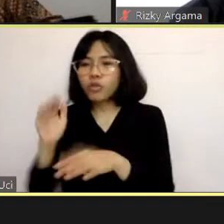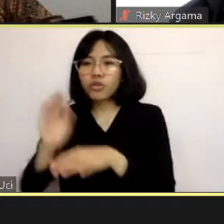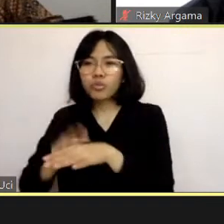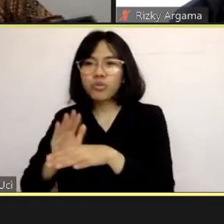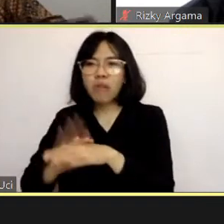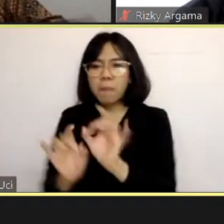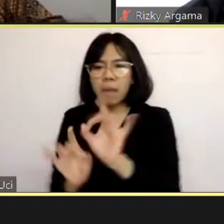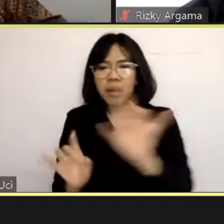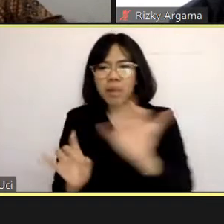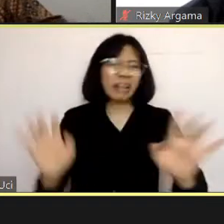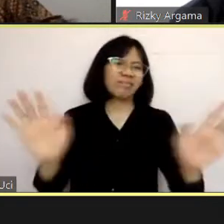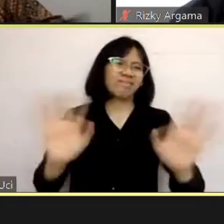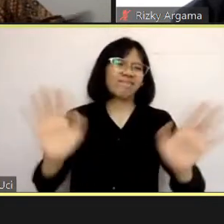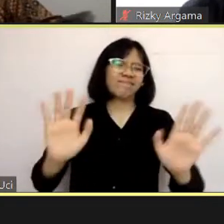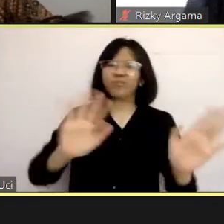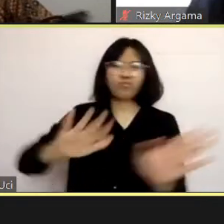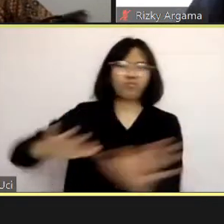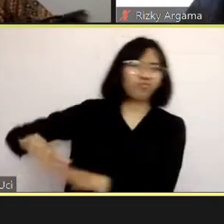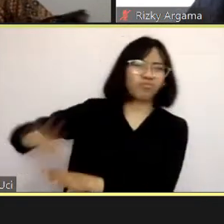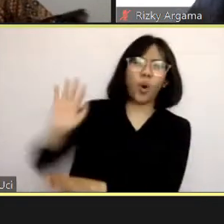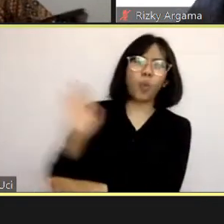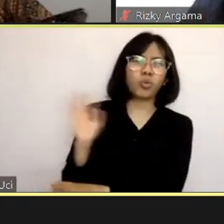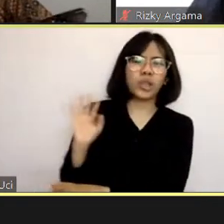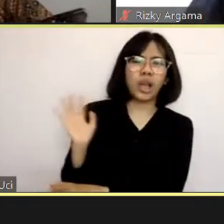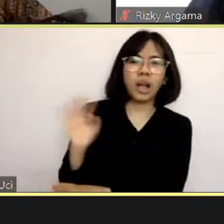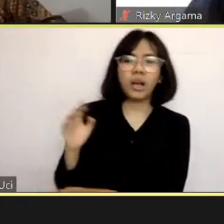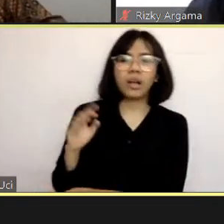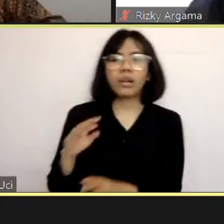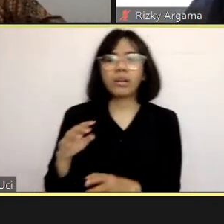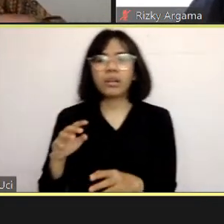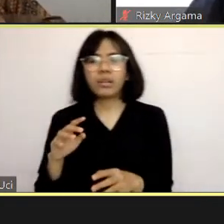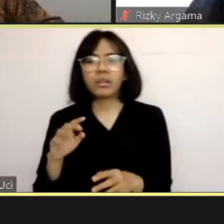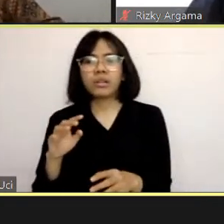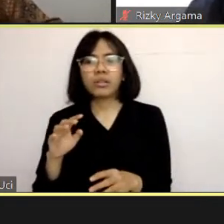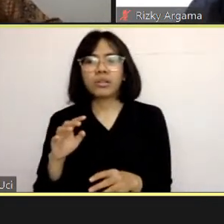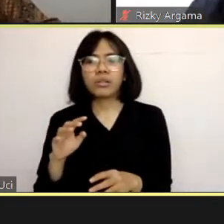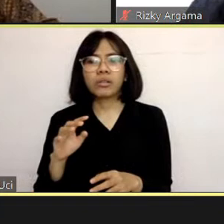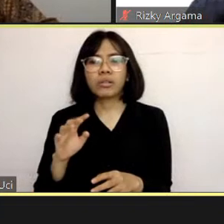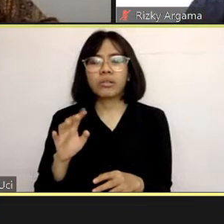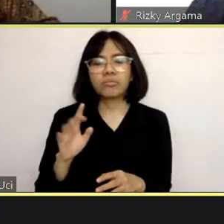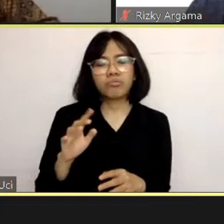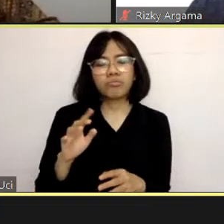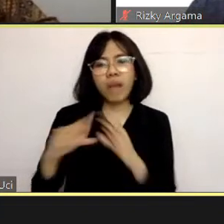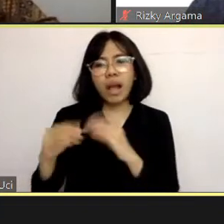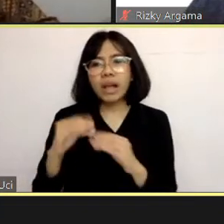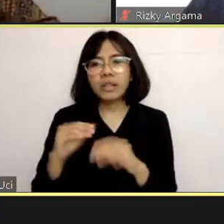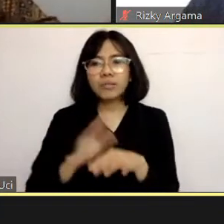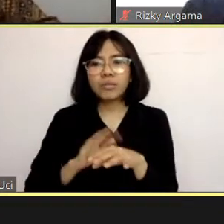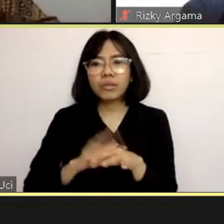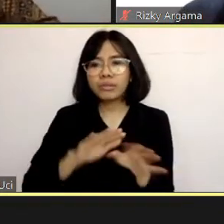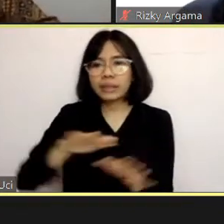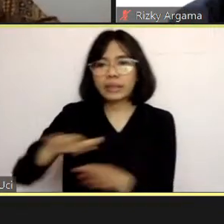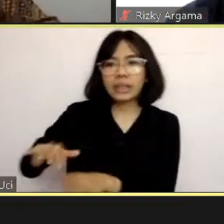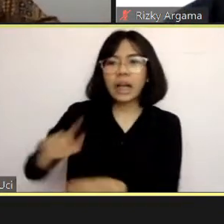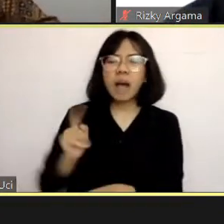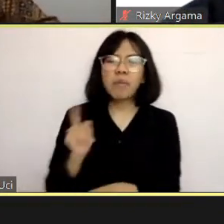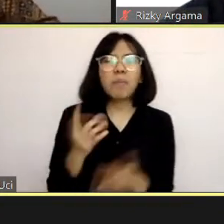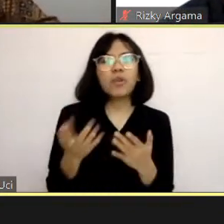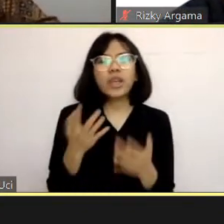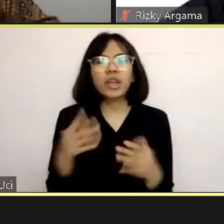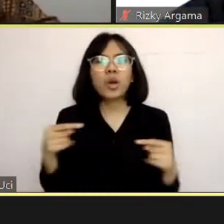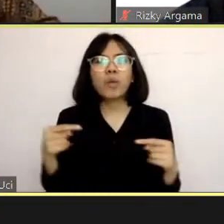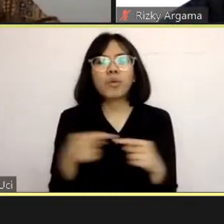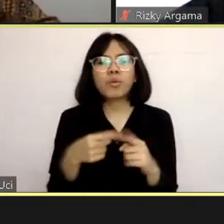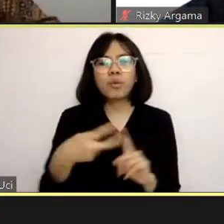Ya, tidak usah membahas secara relatif atau universal, ini kan masalah filosofi yang mungkin tidak